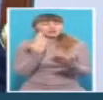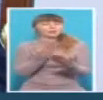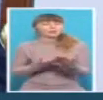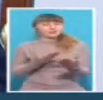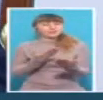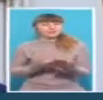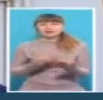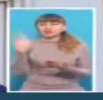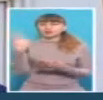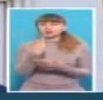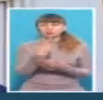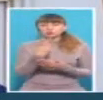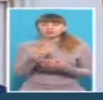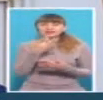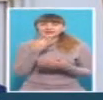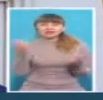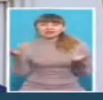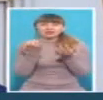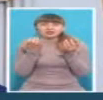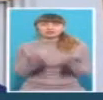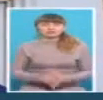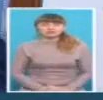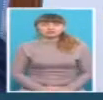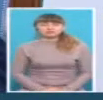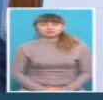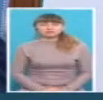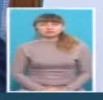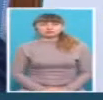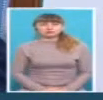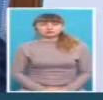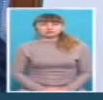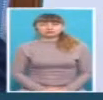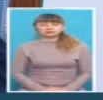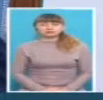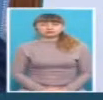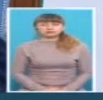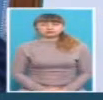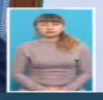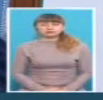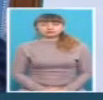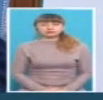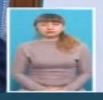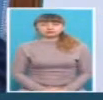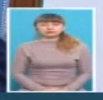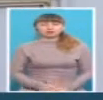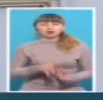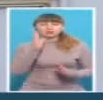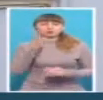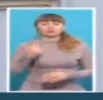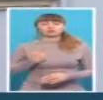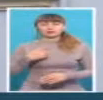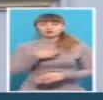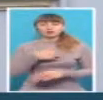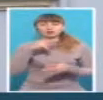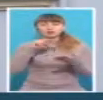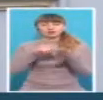әрине мемлекеттердің дамуына, алыс-берістің артуына үлкен септігін тигізеді. Алда үлкен жоспарлар тұр. Соны бірігіп атқаруды көздейміз. Уважаемый